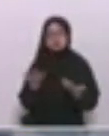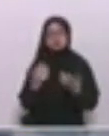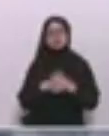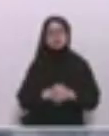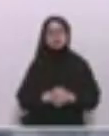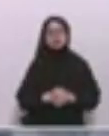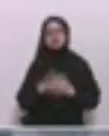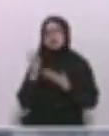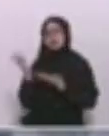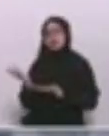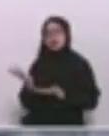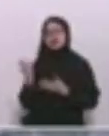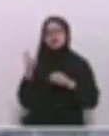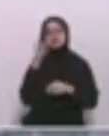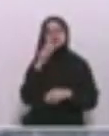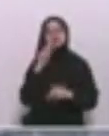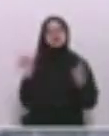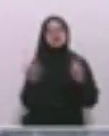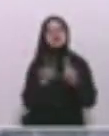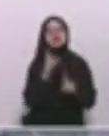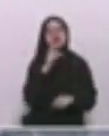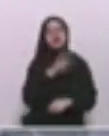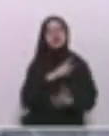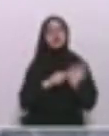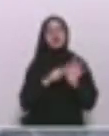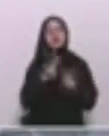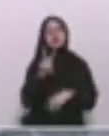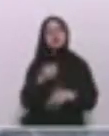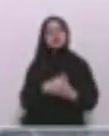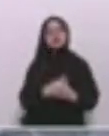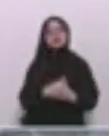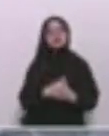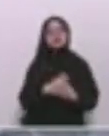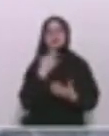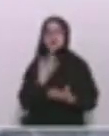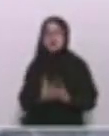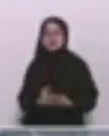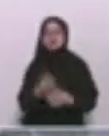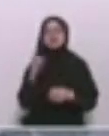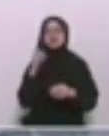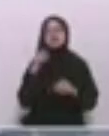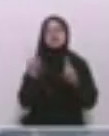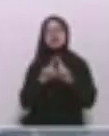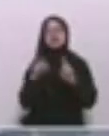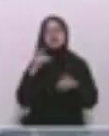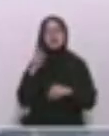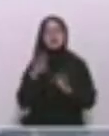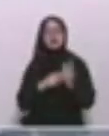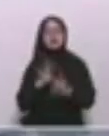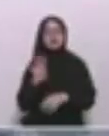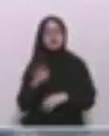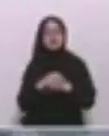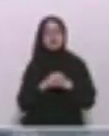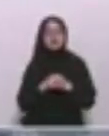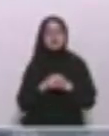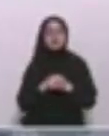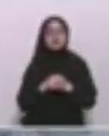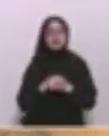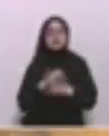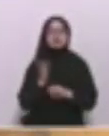du kami persilakan untuk menjawab waktu 120 detik Terima kasih Pasangan calon nomor 4 namun sebelumnya mungkin saya akan